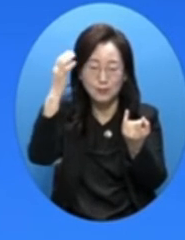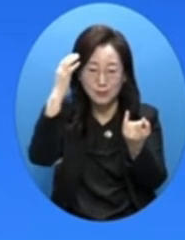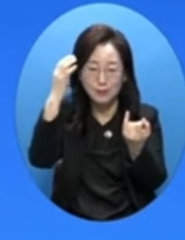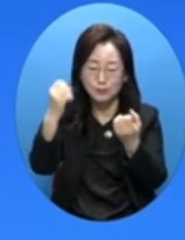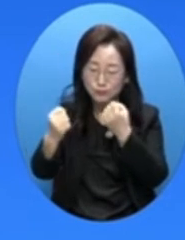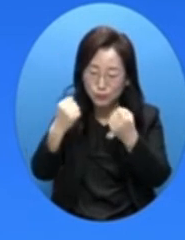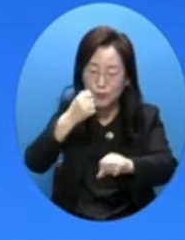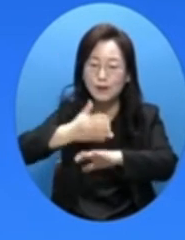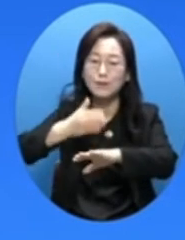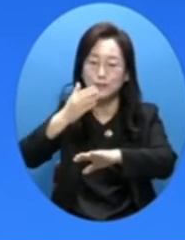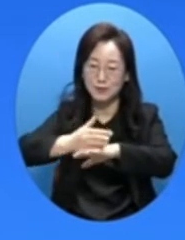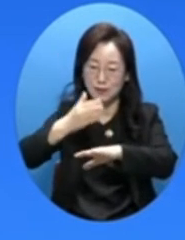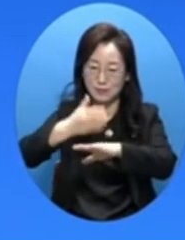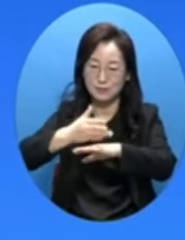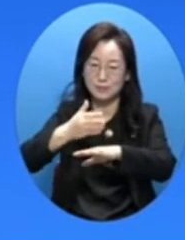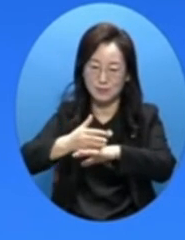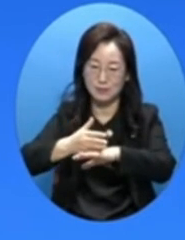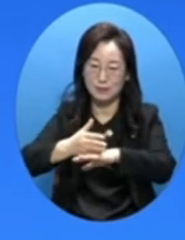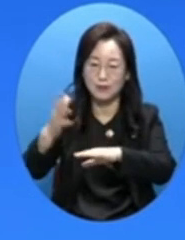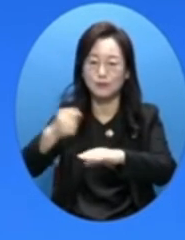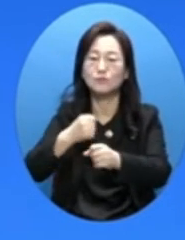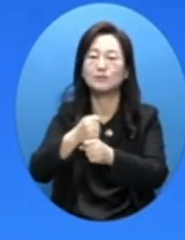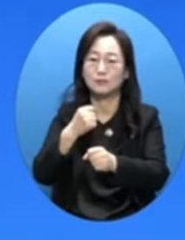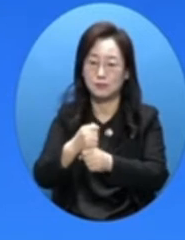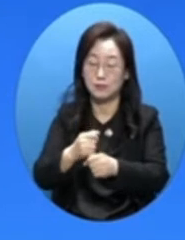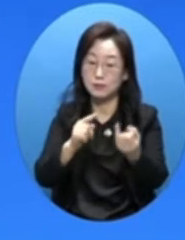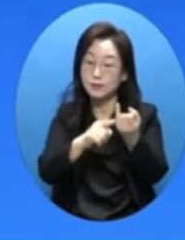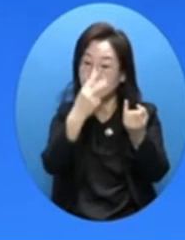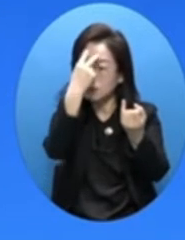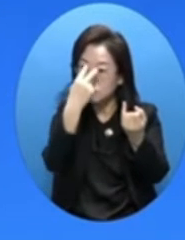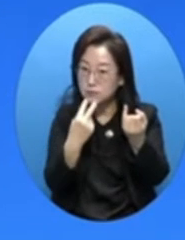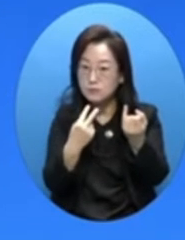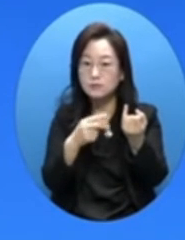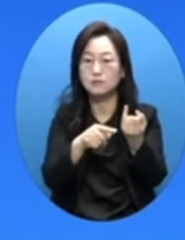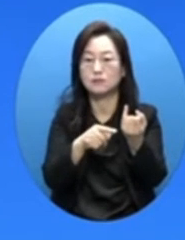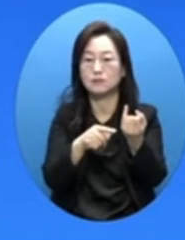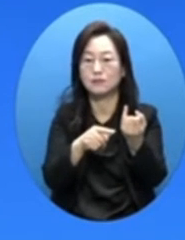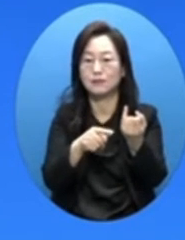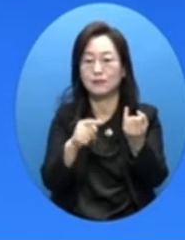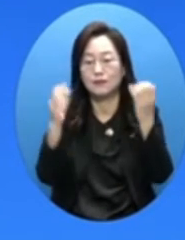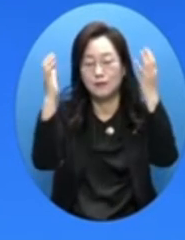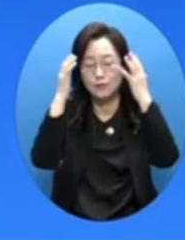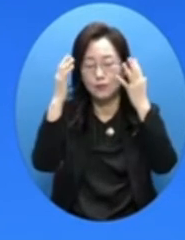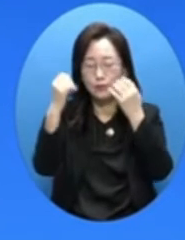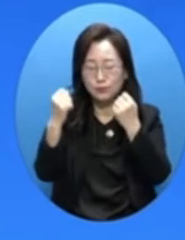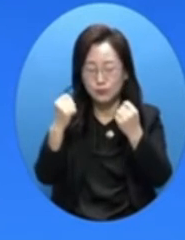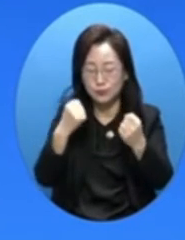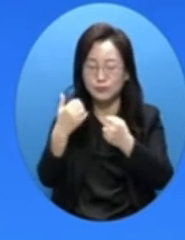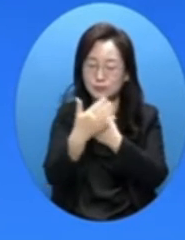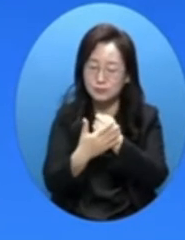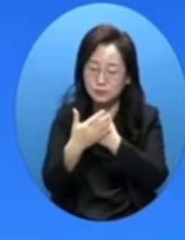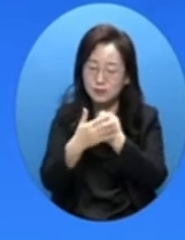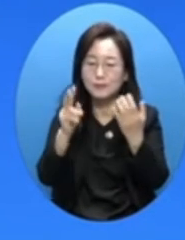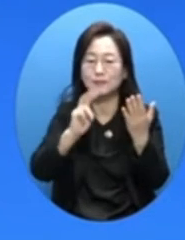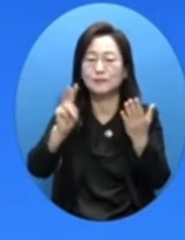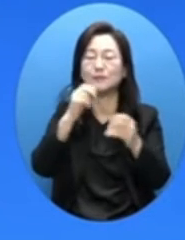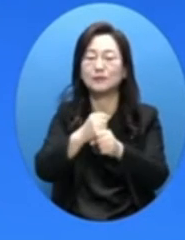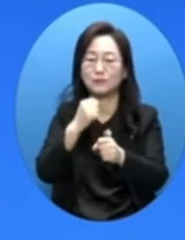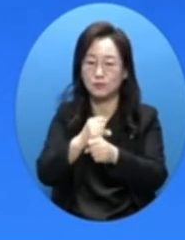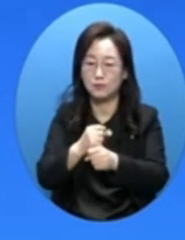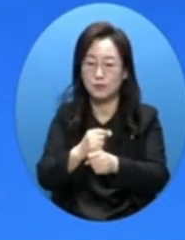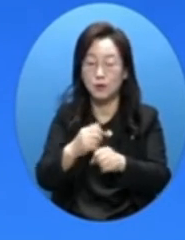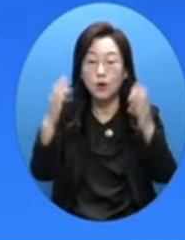찬송입니다. 앞을 못 보는 분이 그 고난 중에 이런 아름다운 은혜 찬송들을 지었던 것입니다.